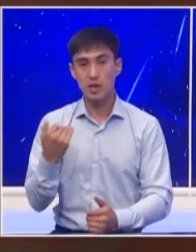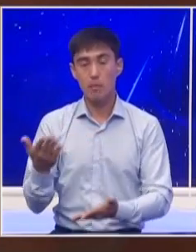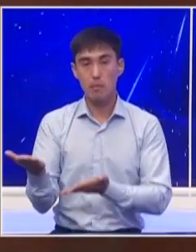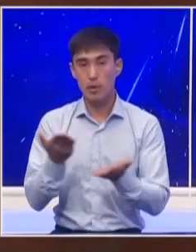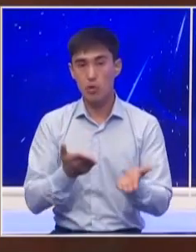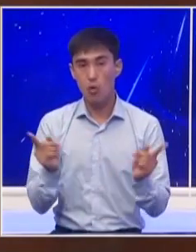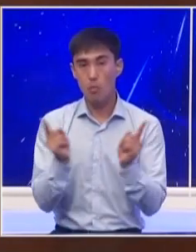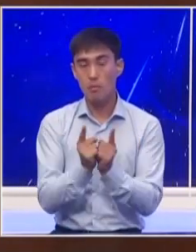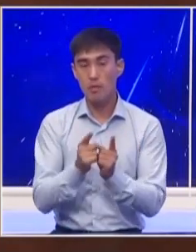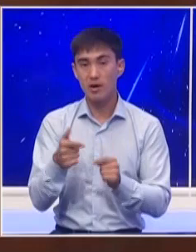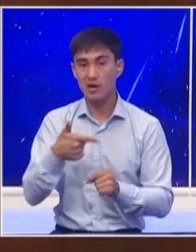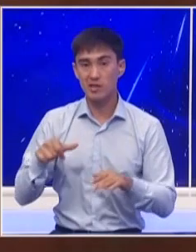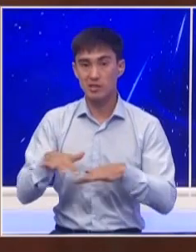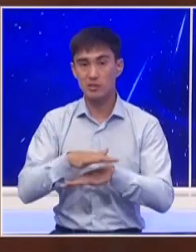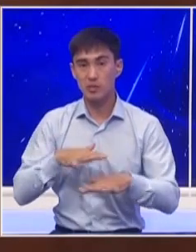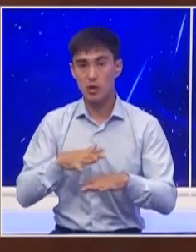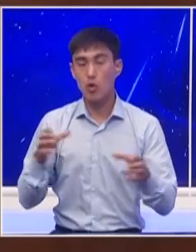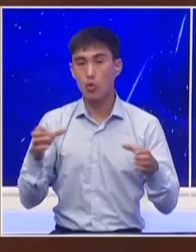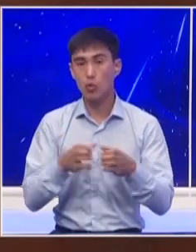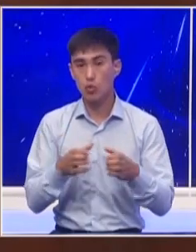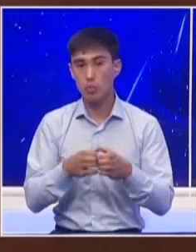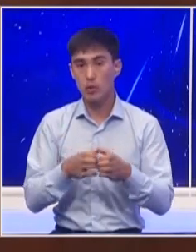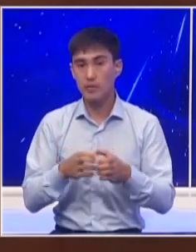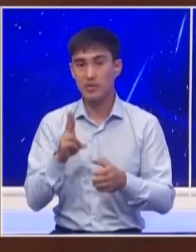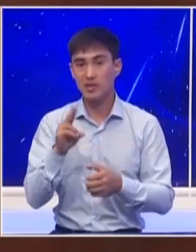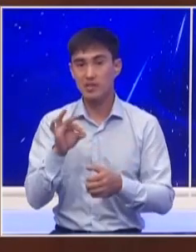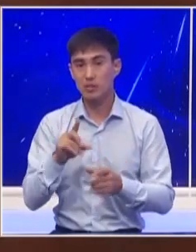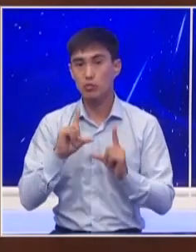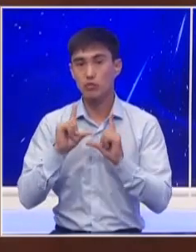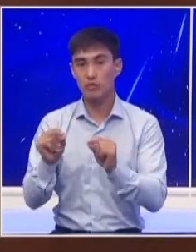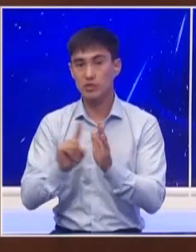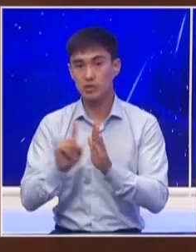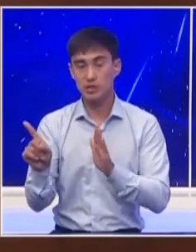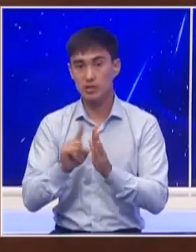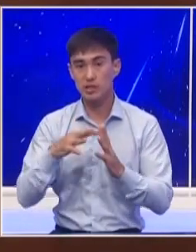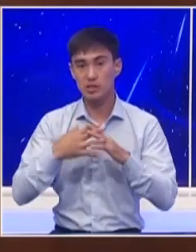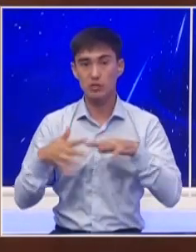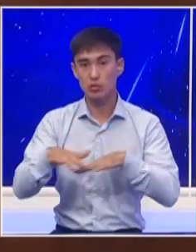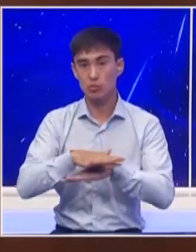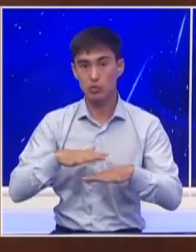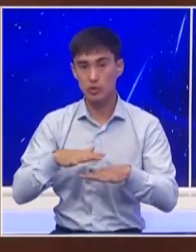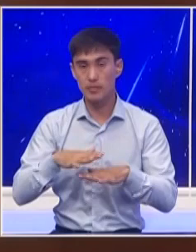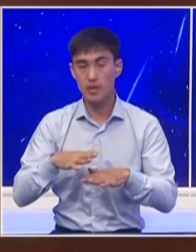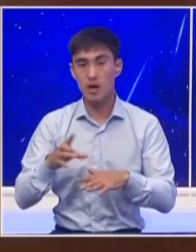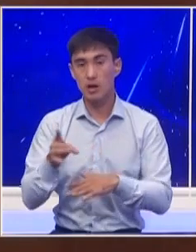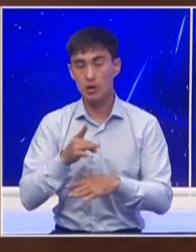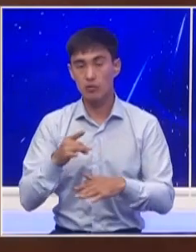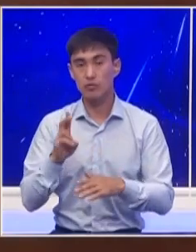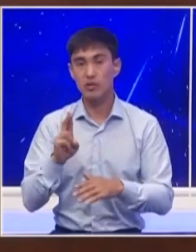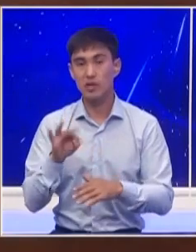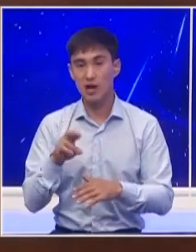приема граждан. Также группа десантная будет выезжать во все населенные пункты районов